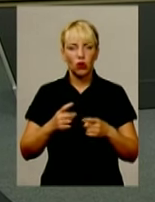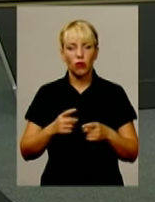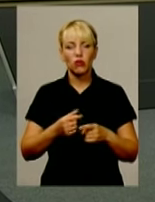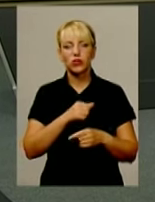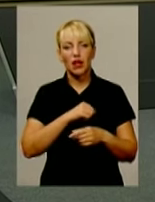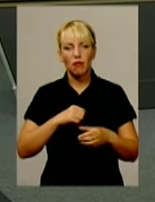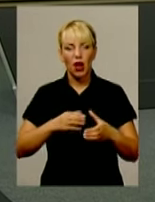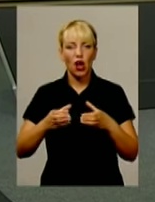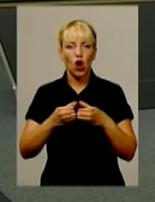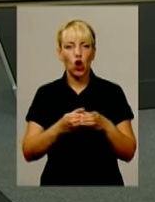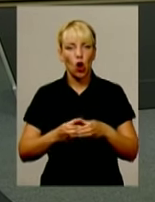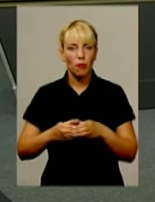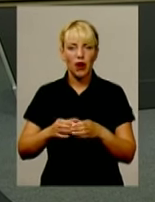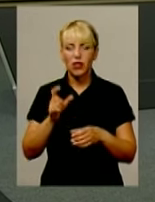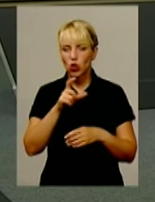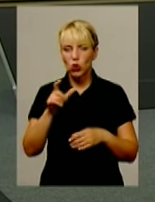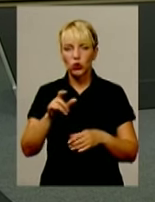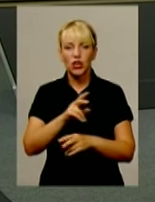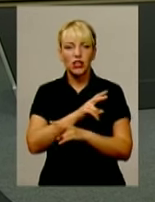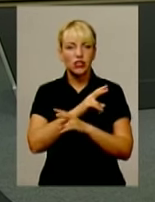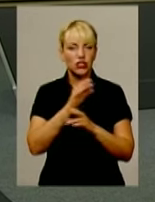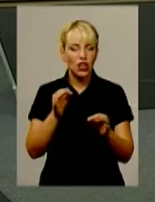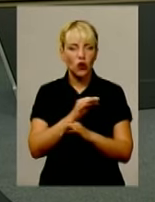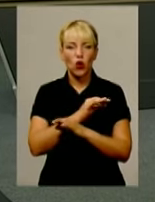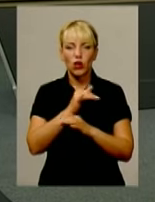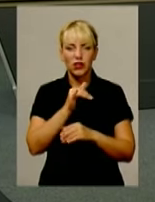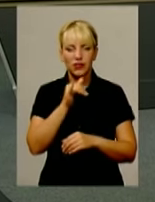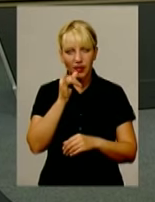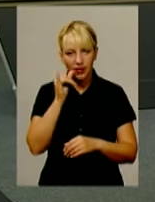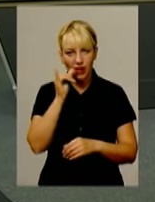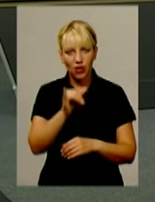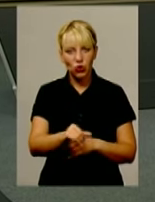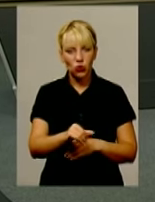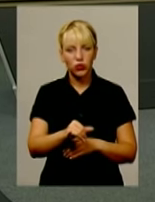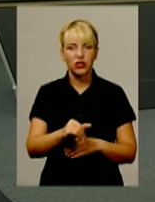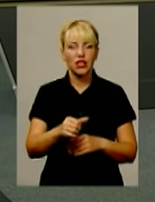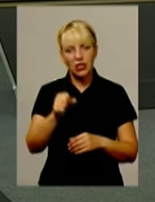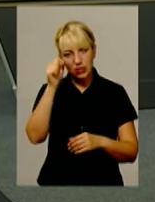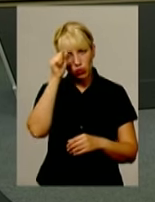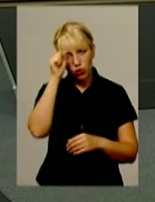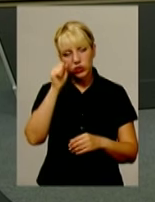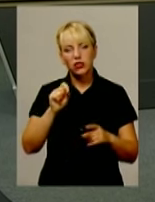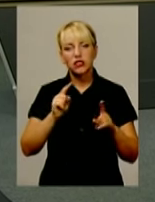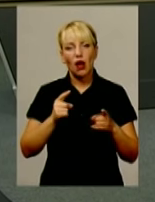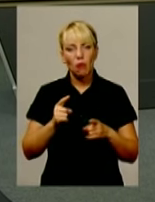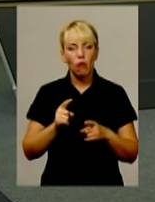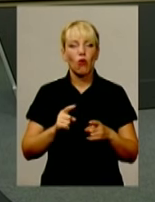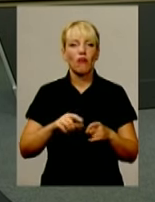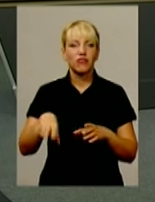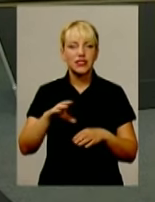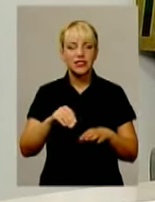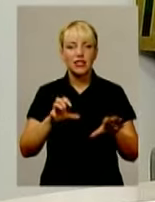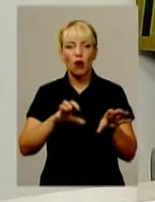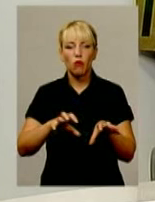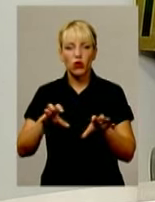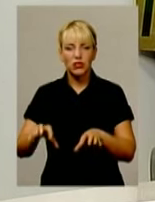дадуть десь от спокуситися тим, кого вони оберуть. Тому що всі посади голови